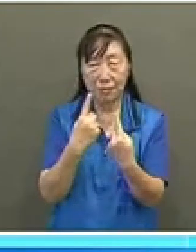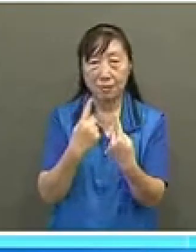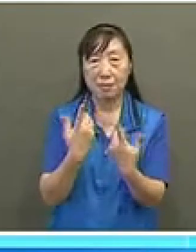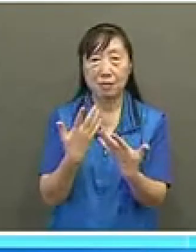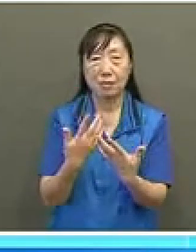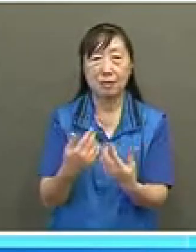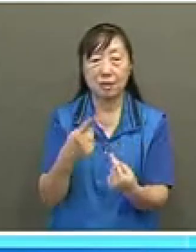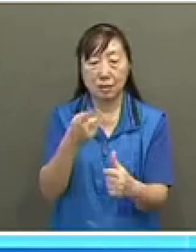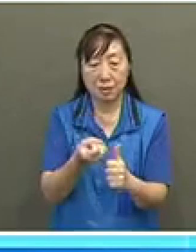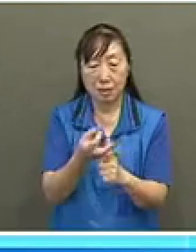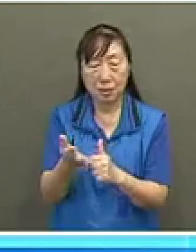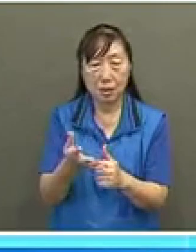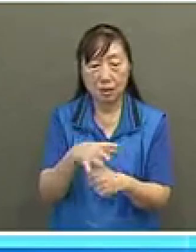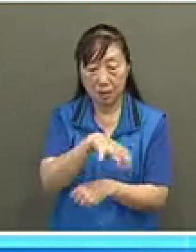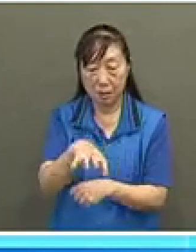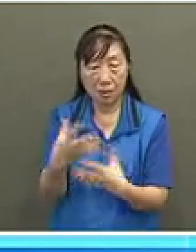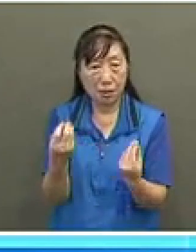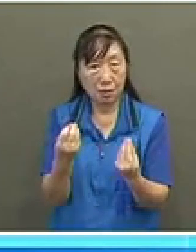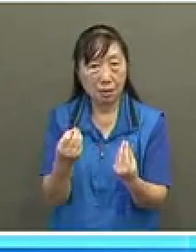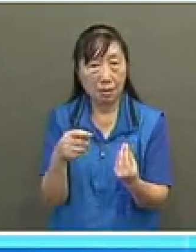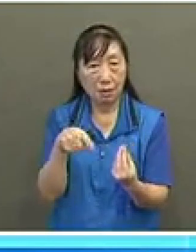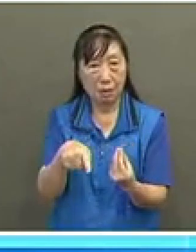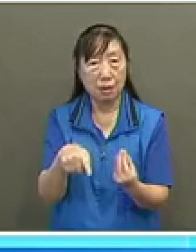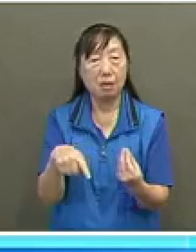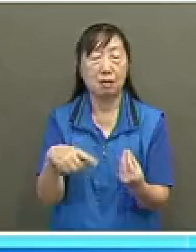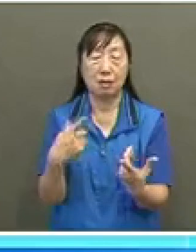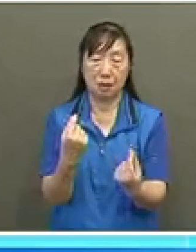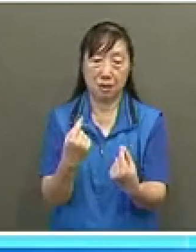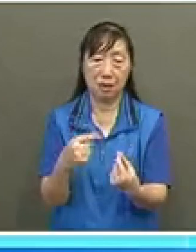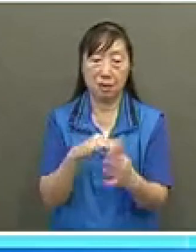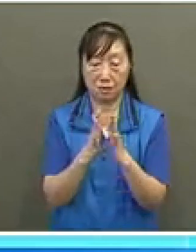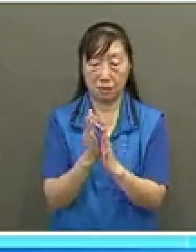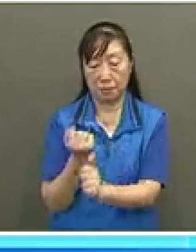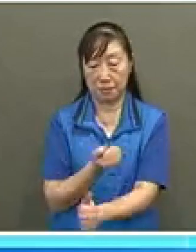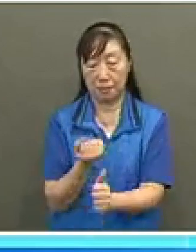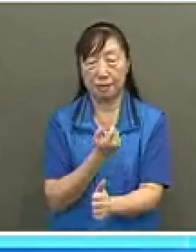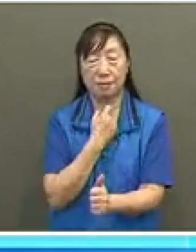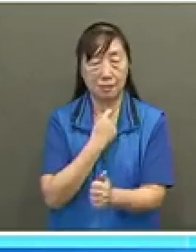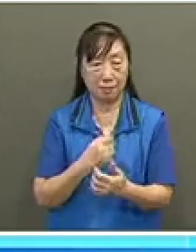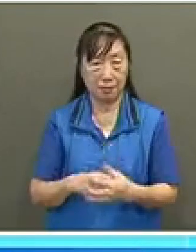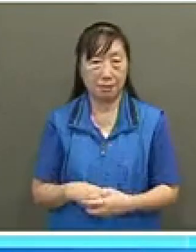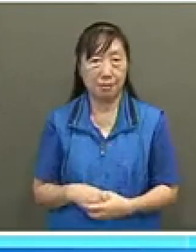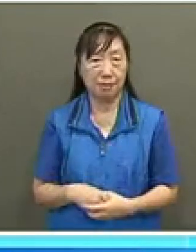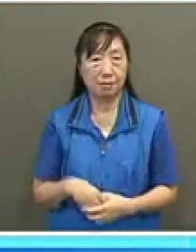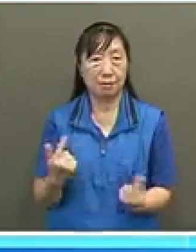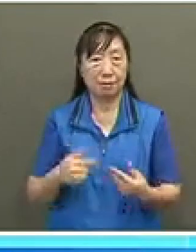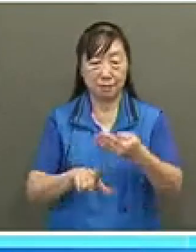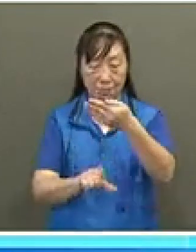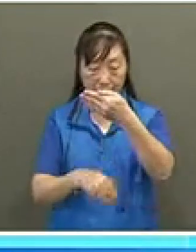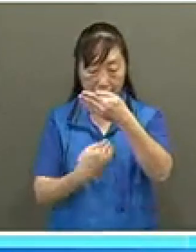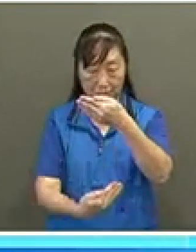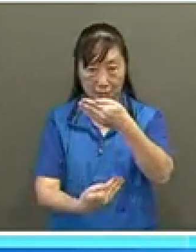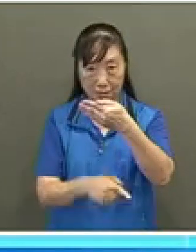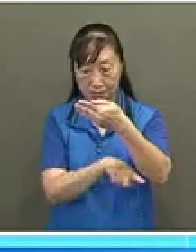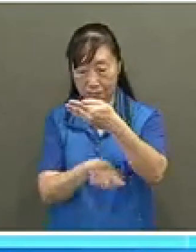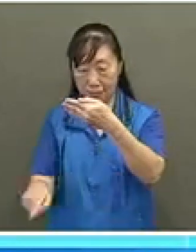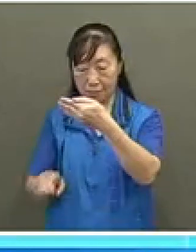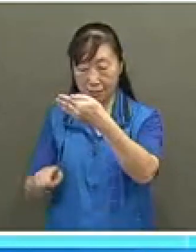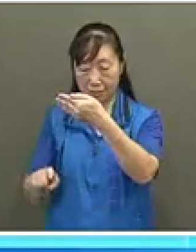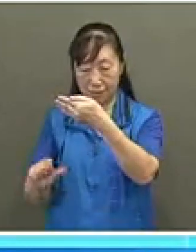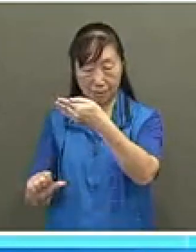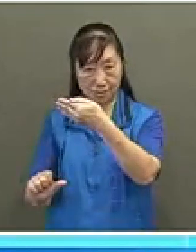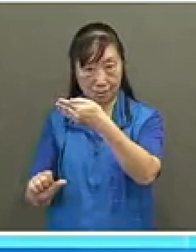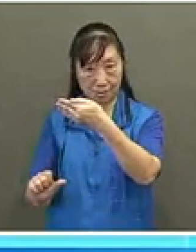具有传播力的场所，大家要做一个管控，所以从9月9号到